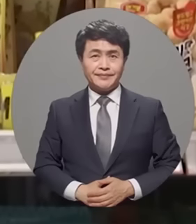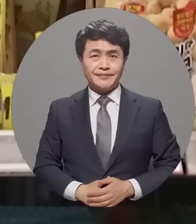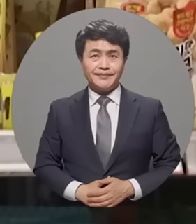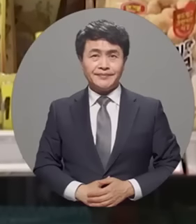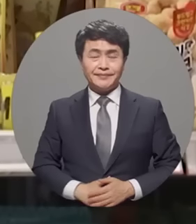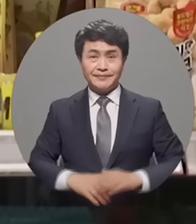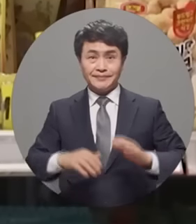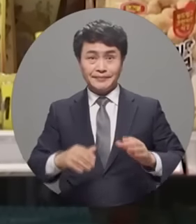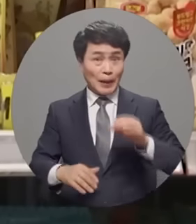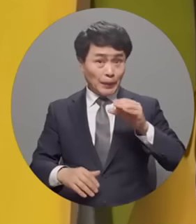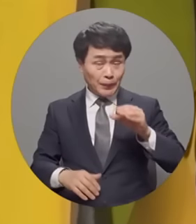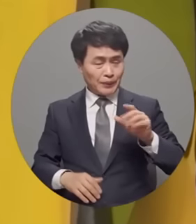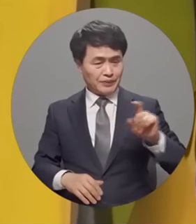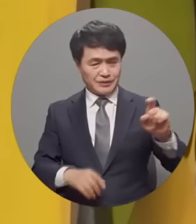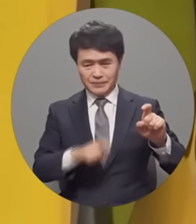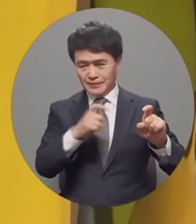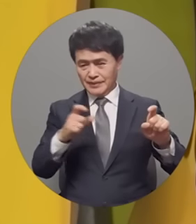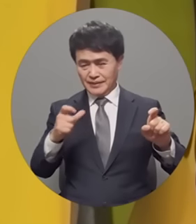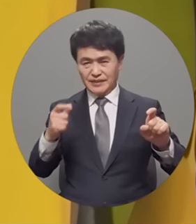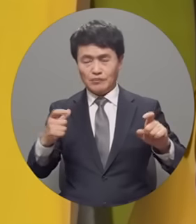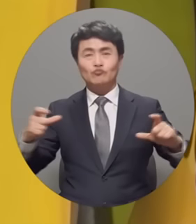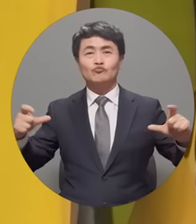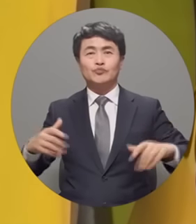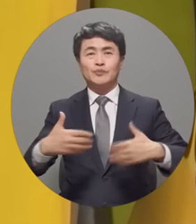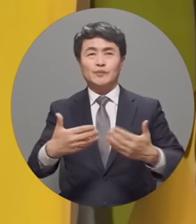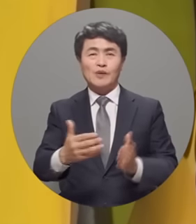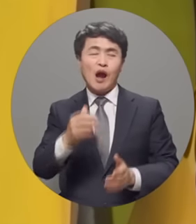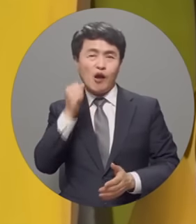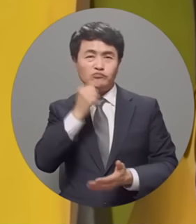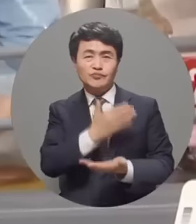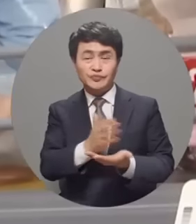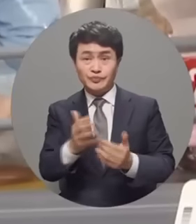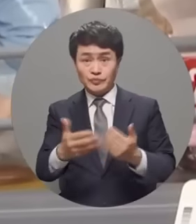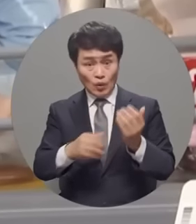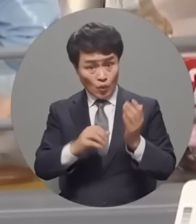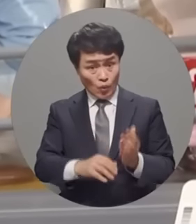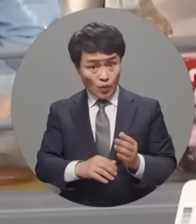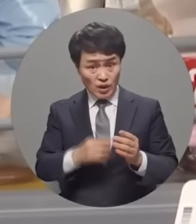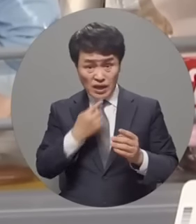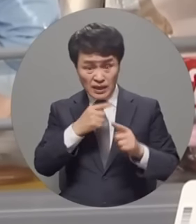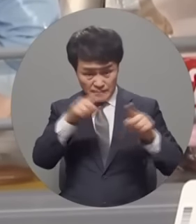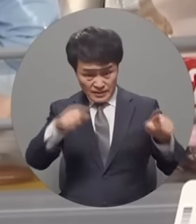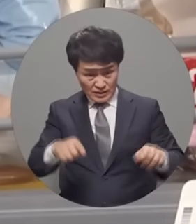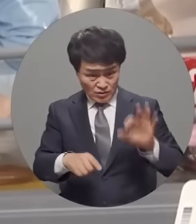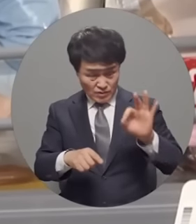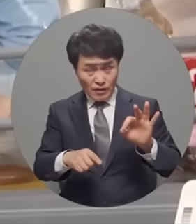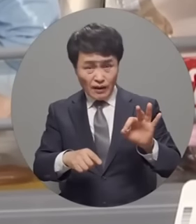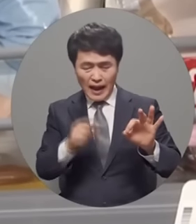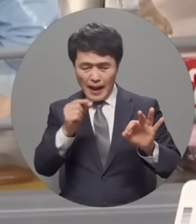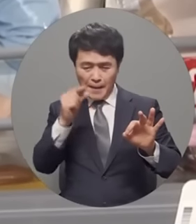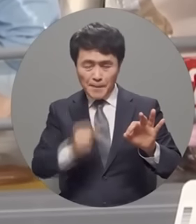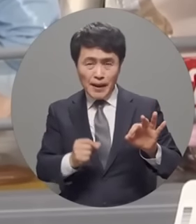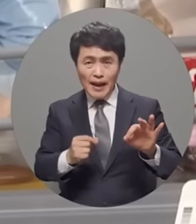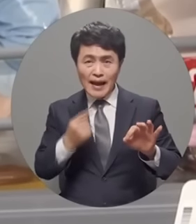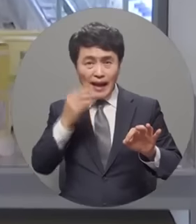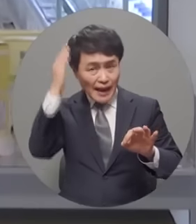한 봉지에 10에서 20g씩 양을 줄인 견과류. 원래 10장씩 뜬 포장에서 한 장을 뺀